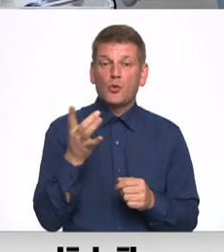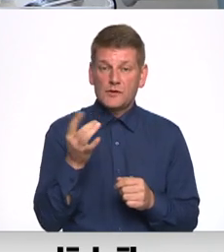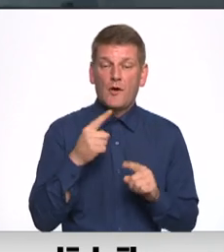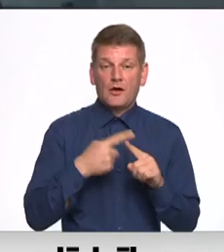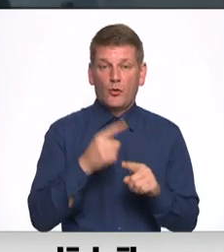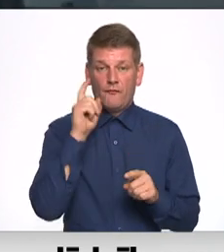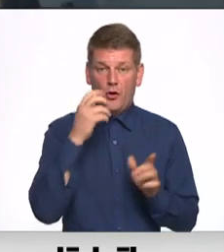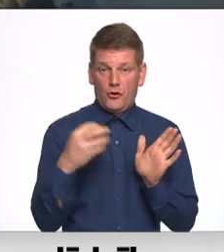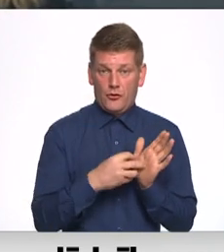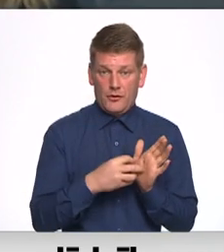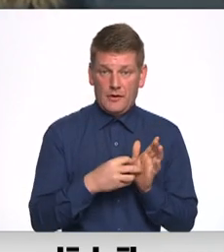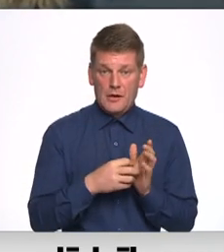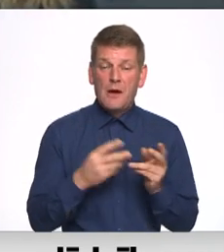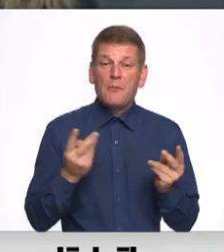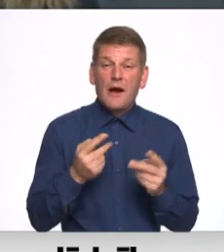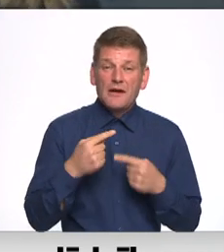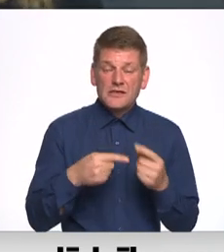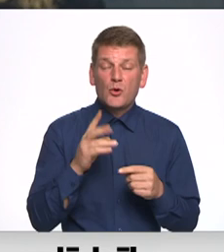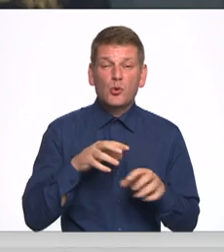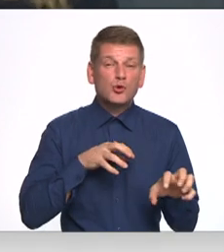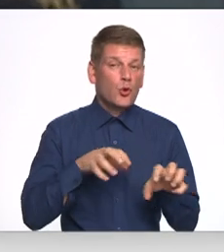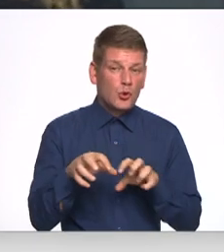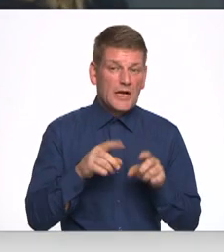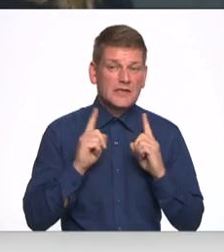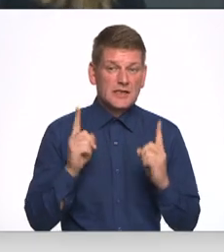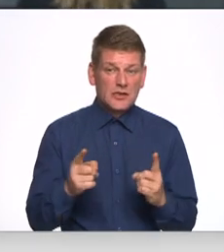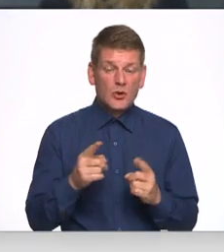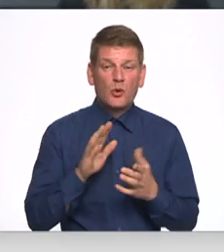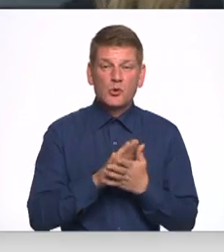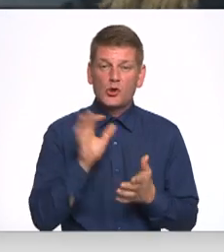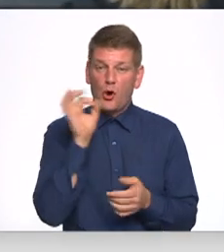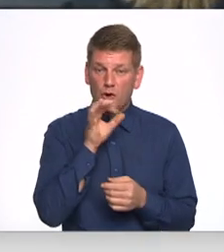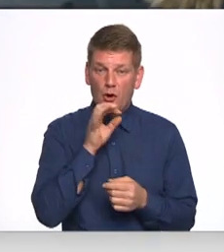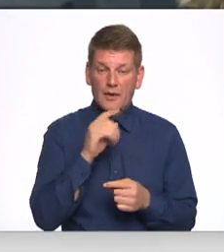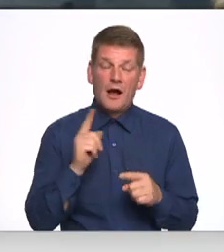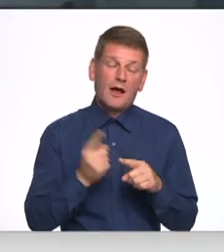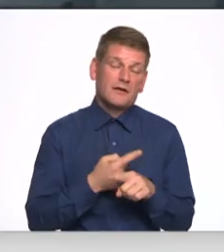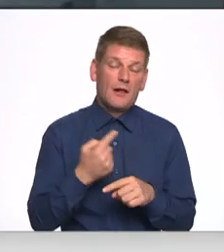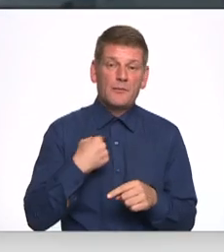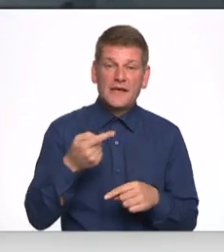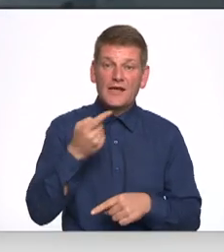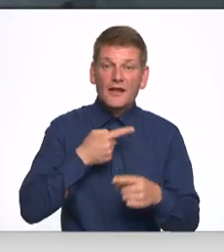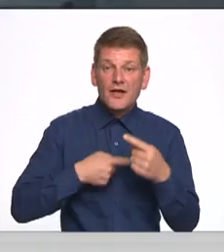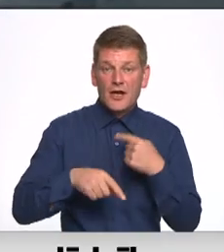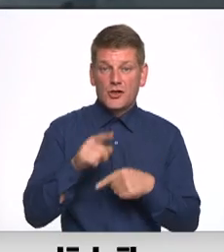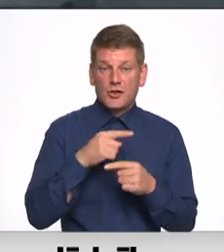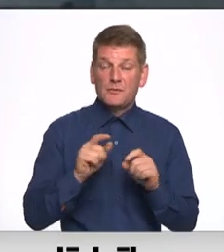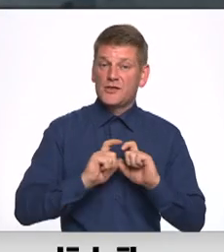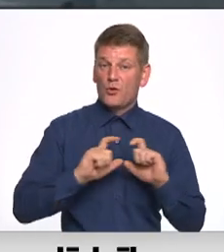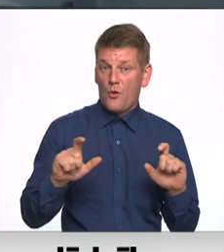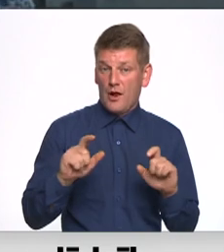foto. Parasti uz rudens sezonu, uz oktobri, atkal, jāsaka, mēs atgriežamies